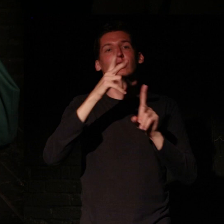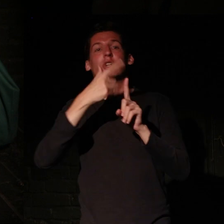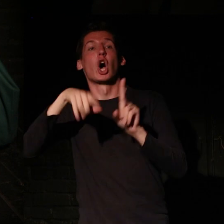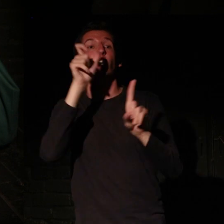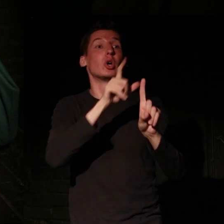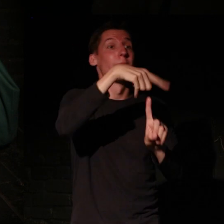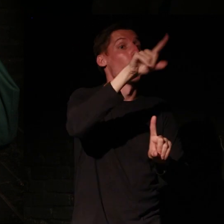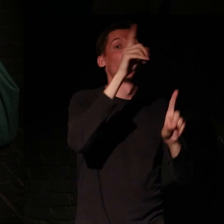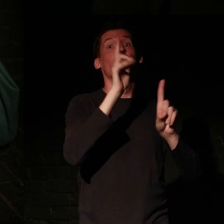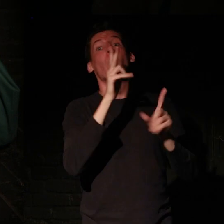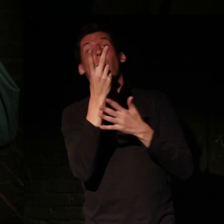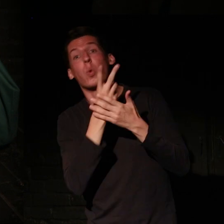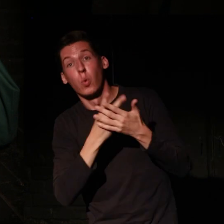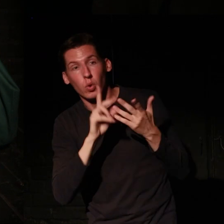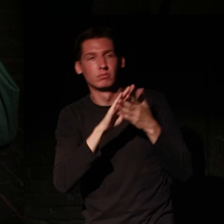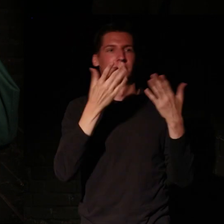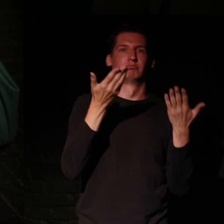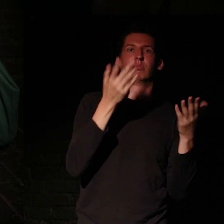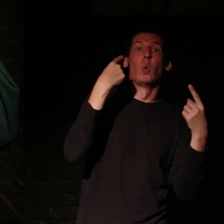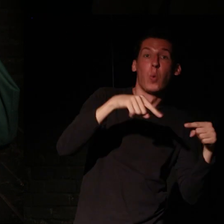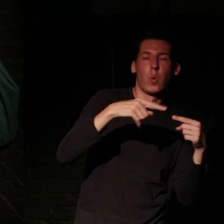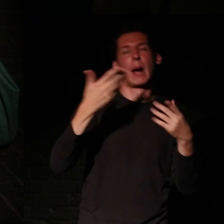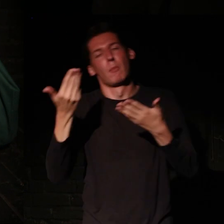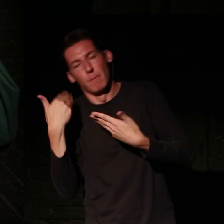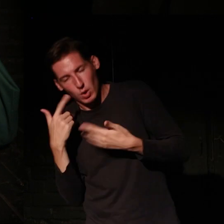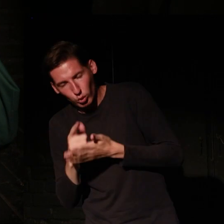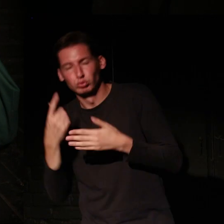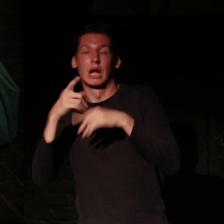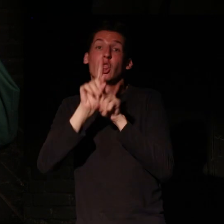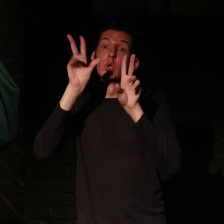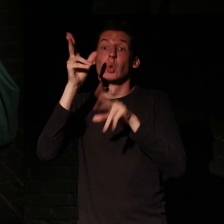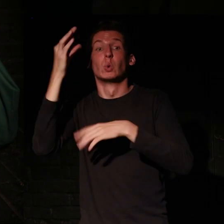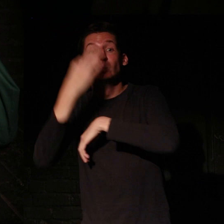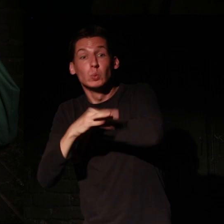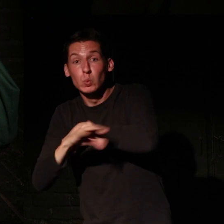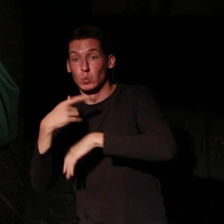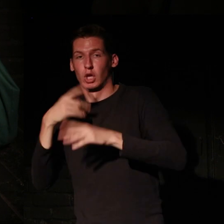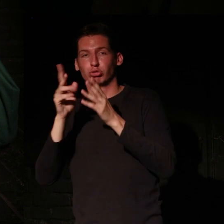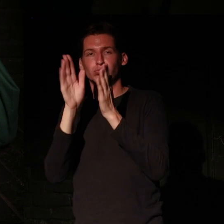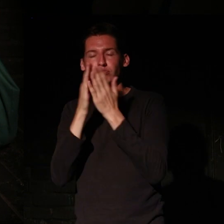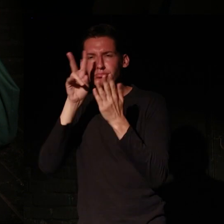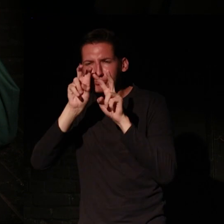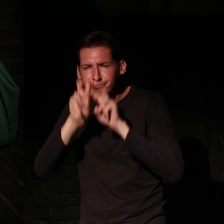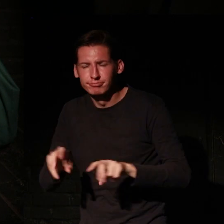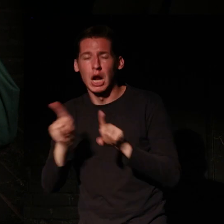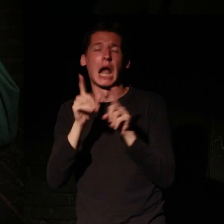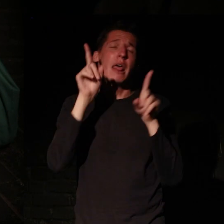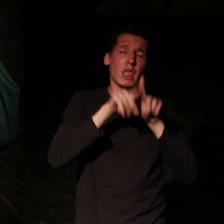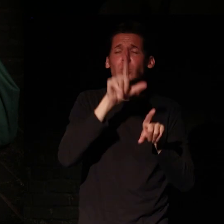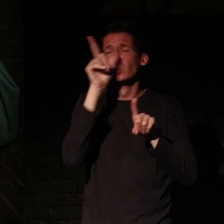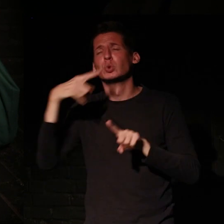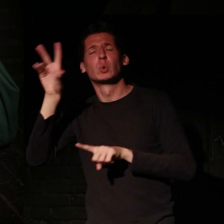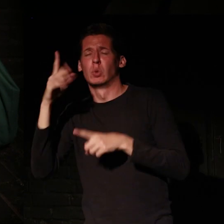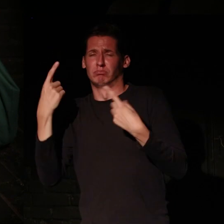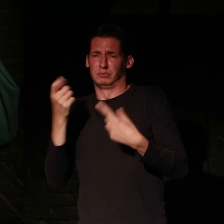którzy Biblię przeczytali, bo ją czytają i studiują, jak i tym, którzy niekoniecznie sięgają do